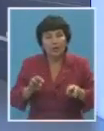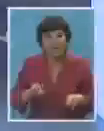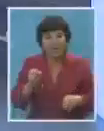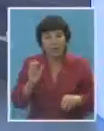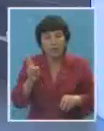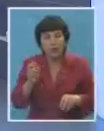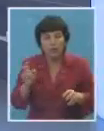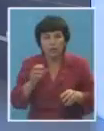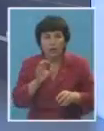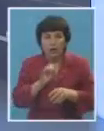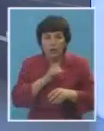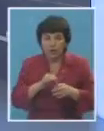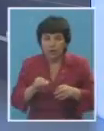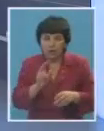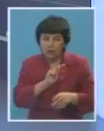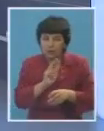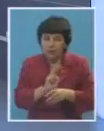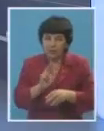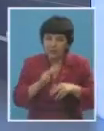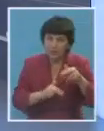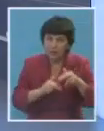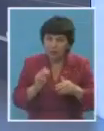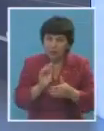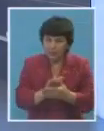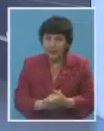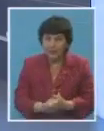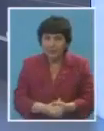Көлгінов ауданға жұмыс сапары барысында нысан құрылысымен танысты.